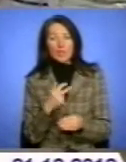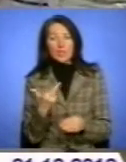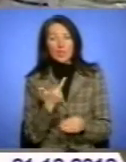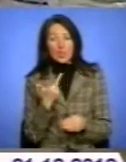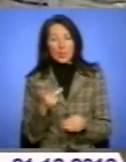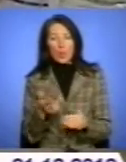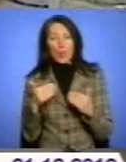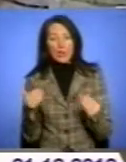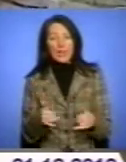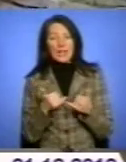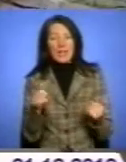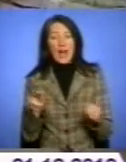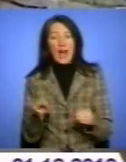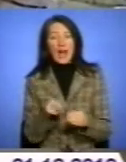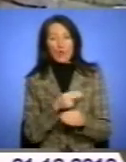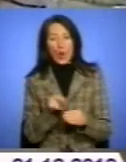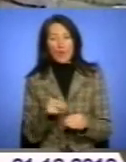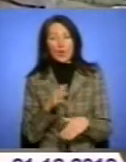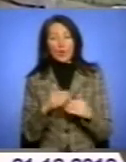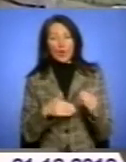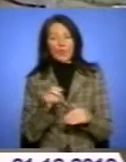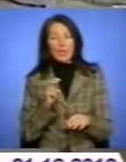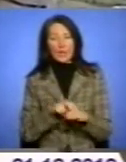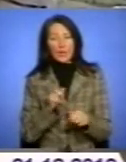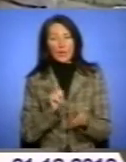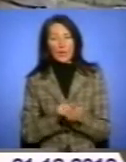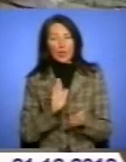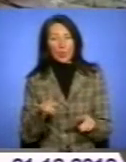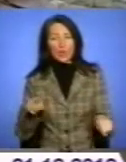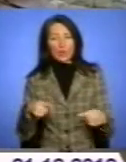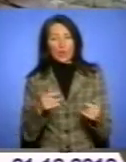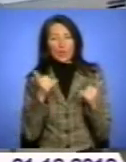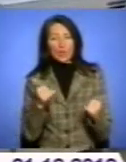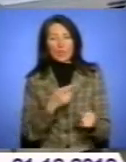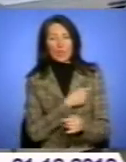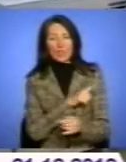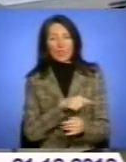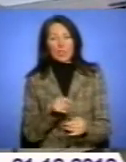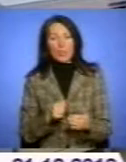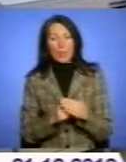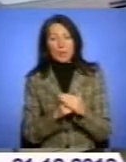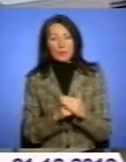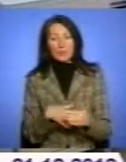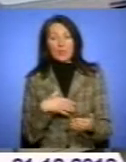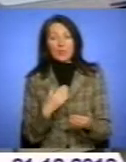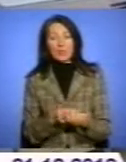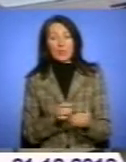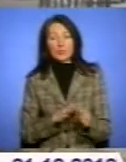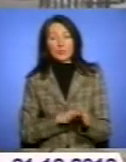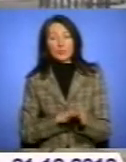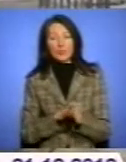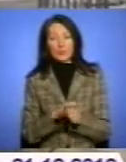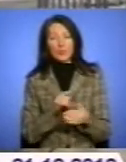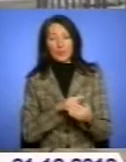виховання кваліфікованих лікарів має бути створена сучасна медична база. За словами Миколи Азарова, в Україні для цього робиться усе можливе. Лише у столиці